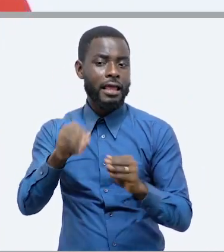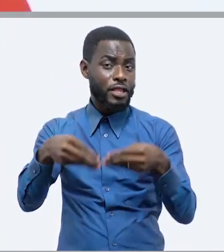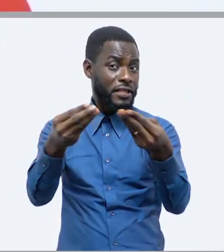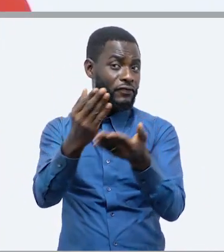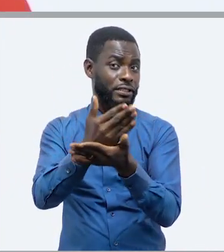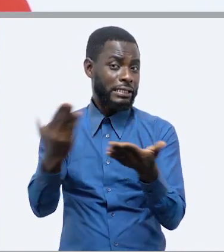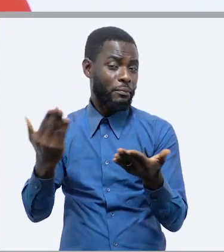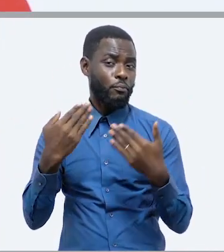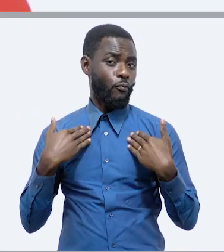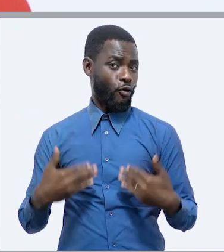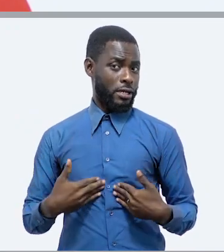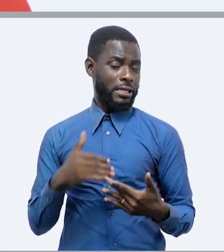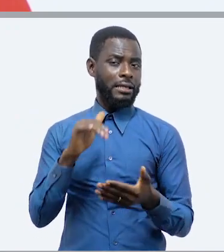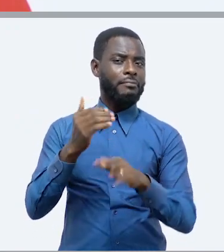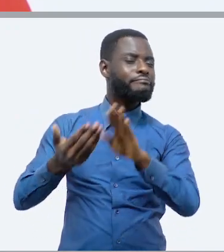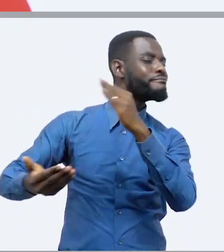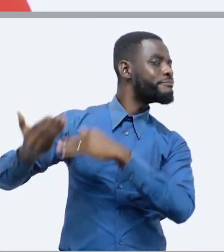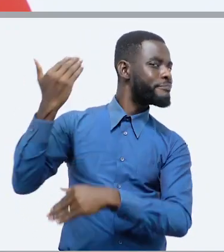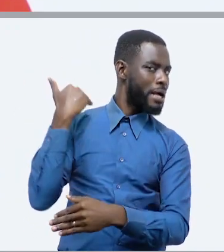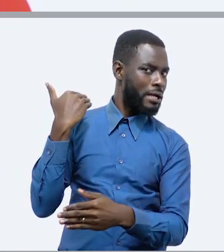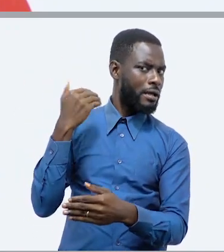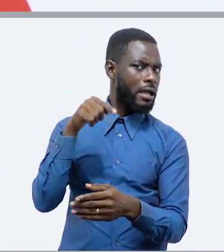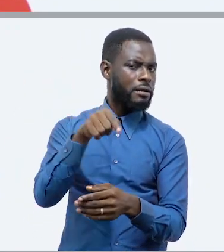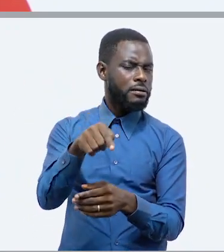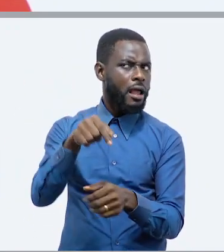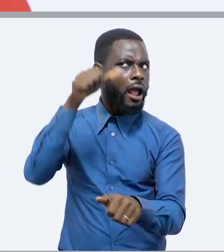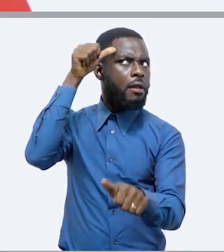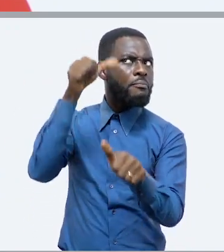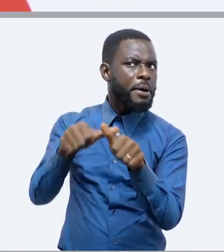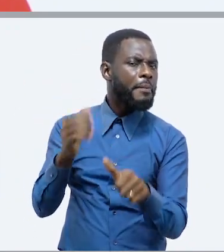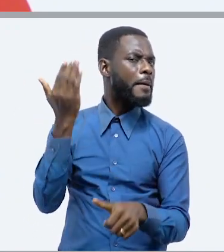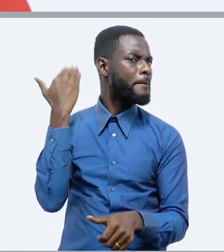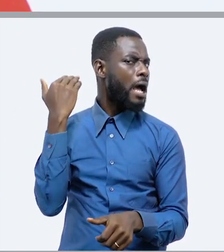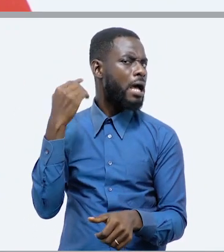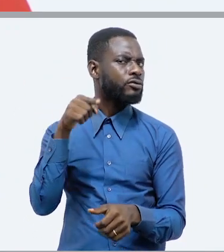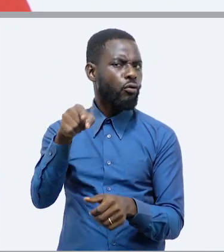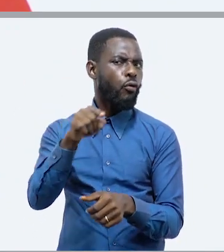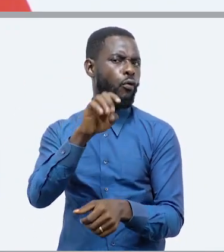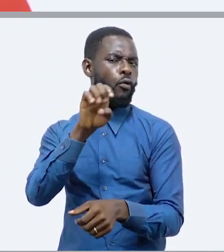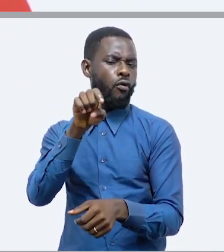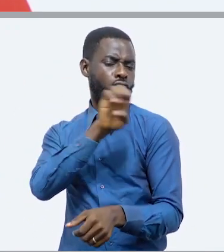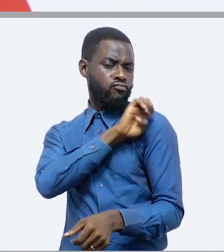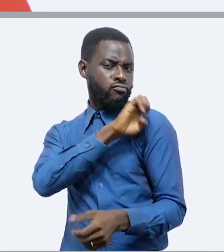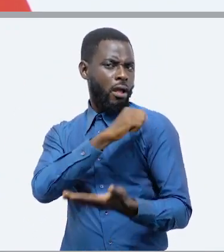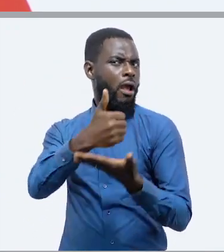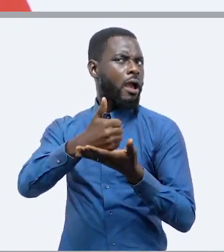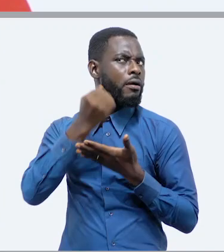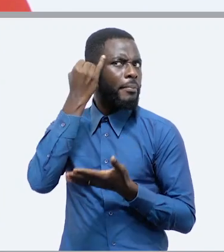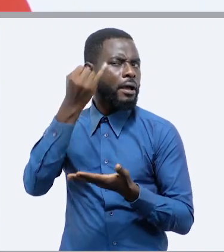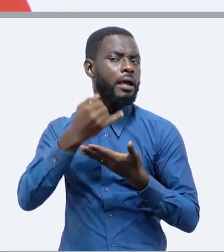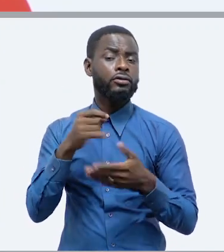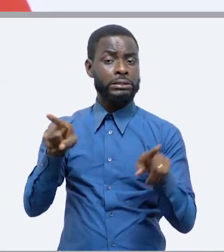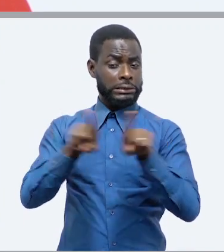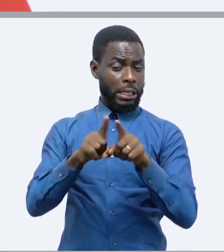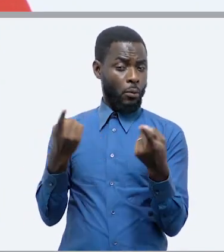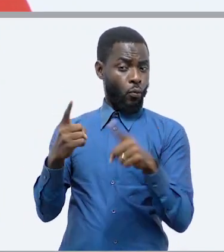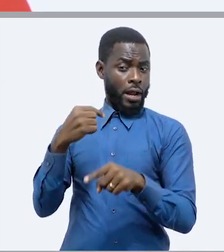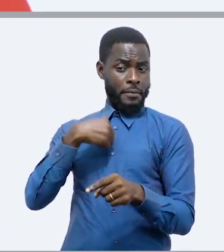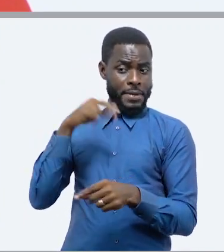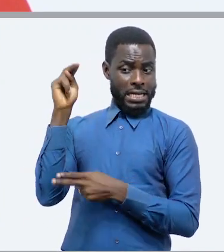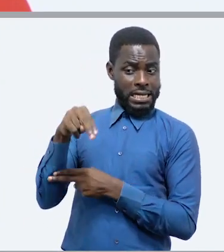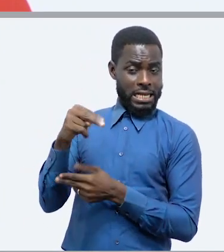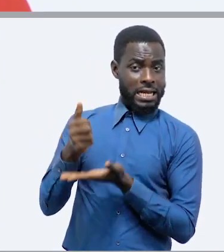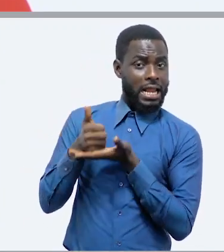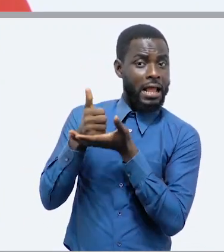Ene me jeni beko me. Je shika yeli ke buamu, shi eji san flek papa ni ye e buabu, ni